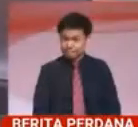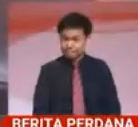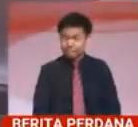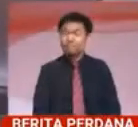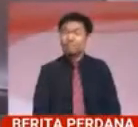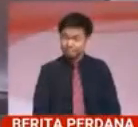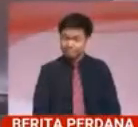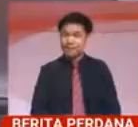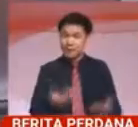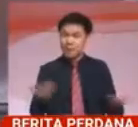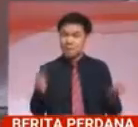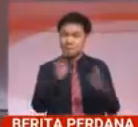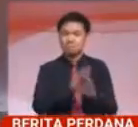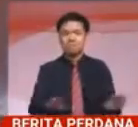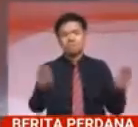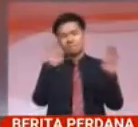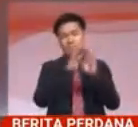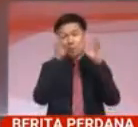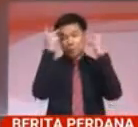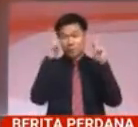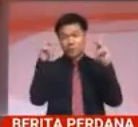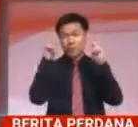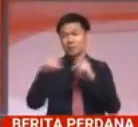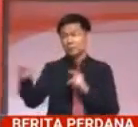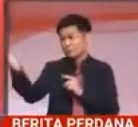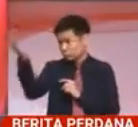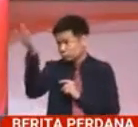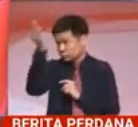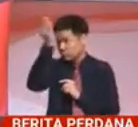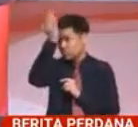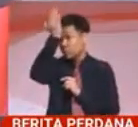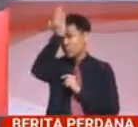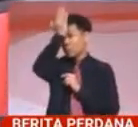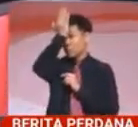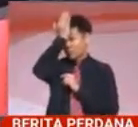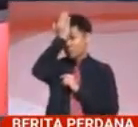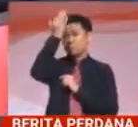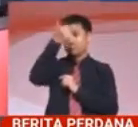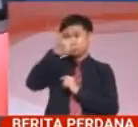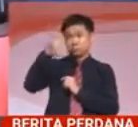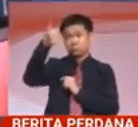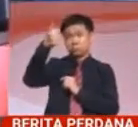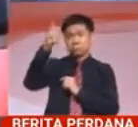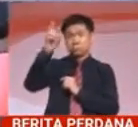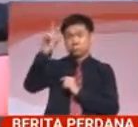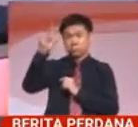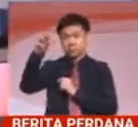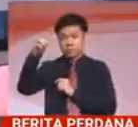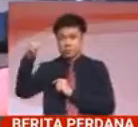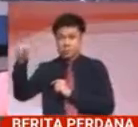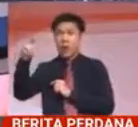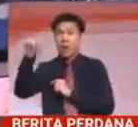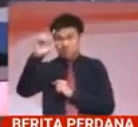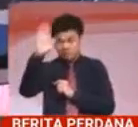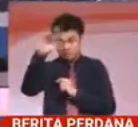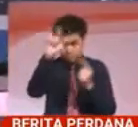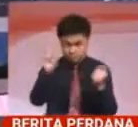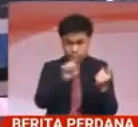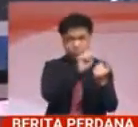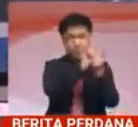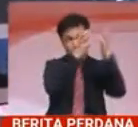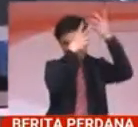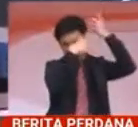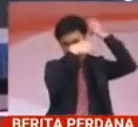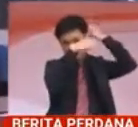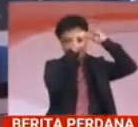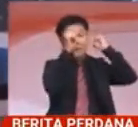kembali bersama berita perkara. Yang di-Pertuan Agong Al Sultan Abdullah Riayatuddin Al Mustafa Billah Shah berkenan menerima menghadap Duta Besar Arab